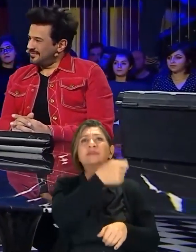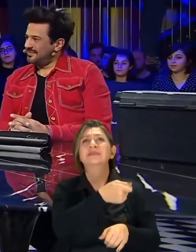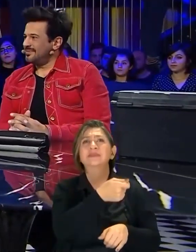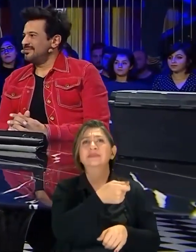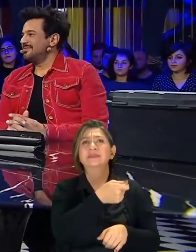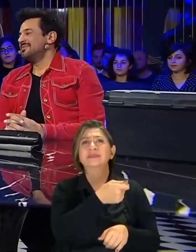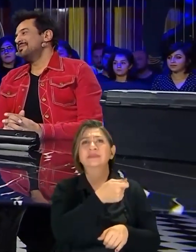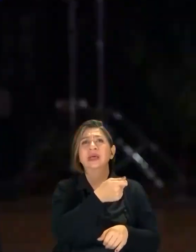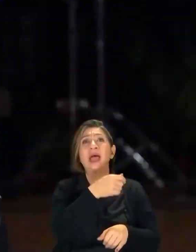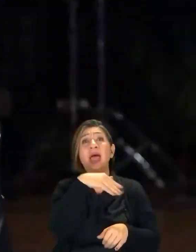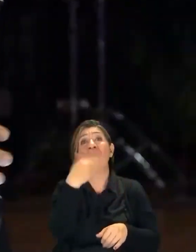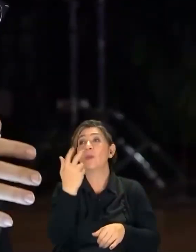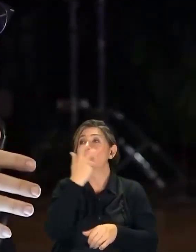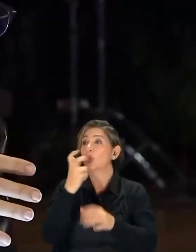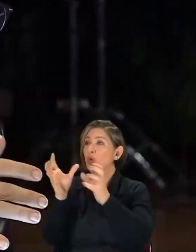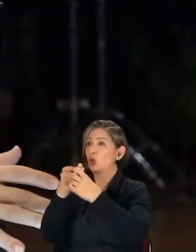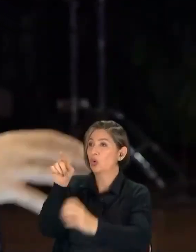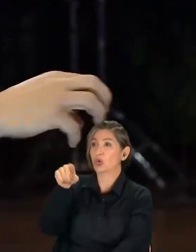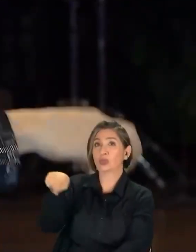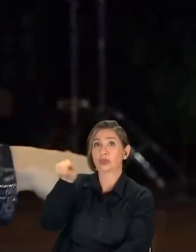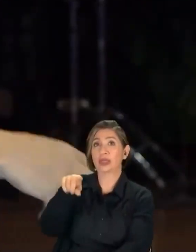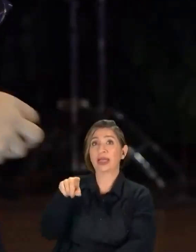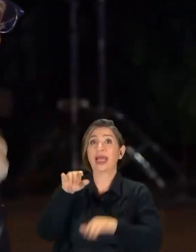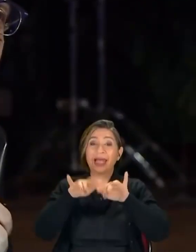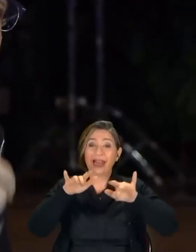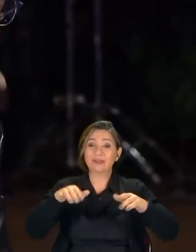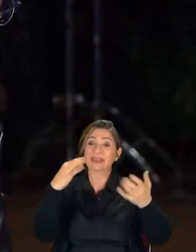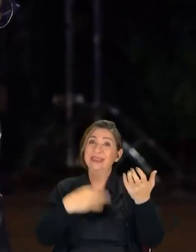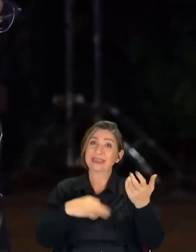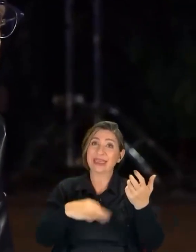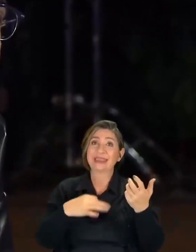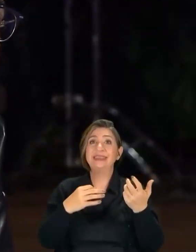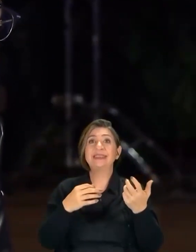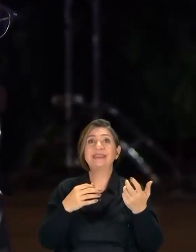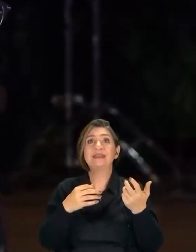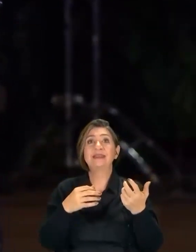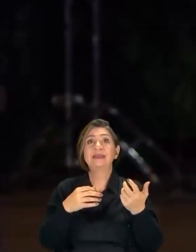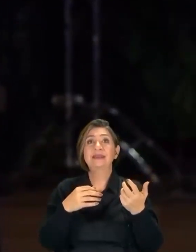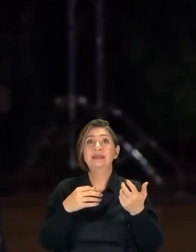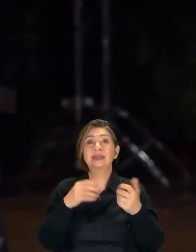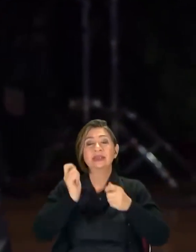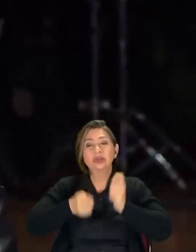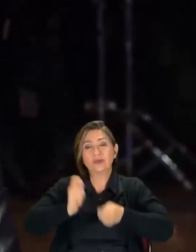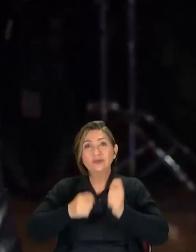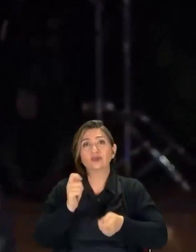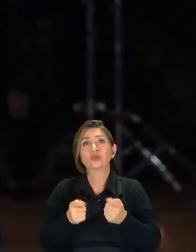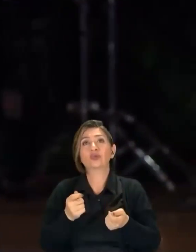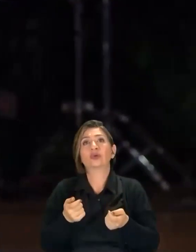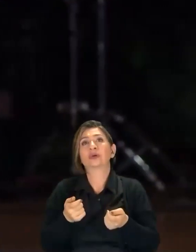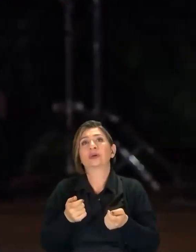gittiği zaman herhangi bir müzik grubundaki klavyeci gitarist Eee davulcu